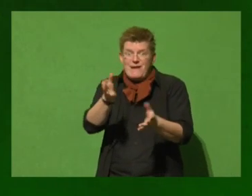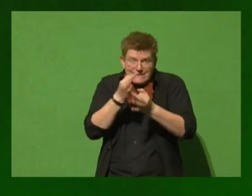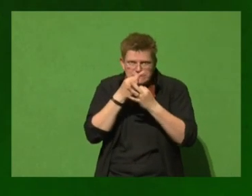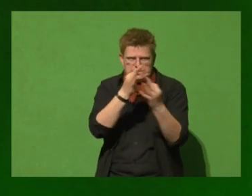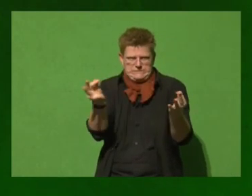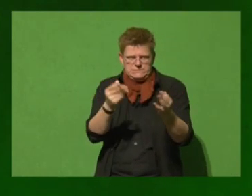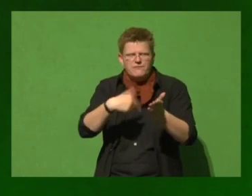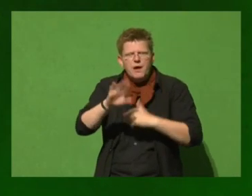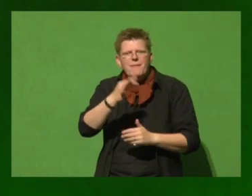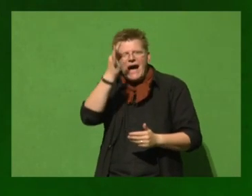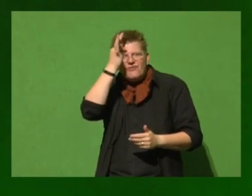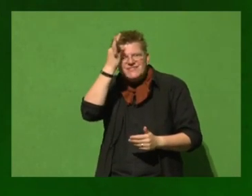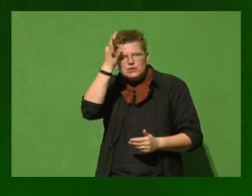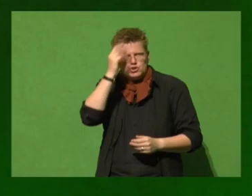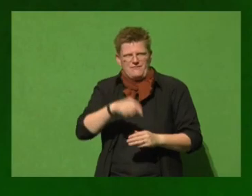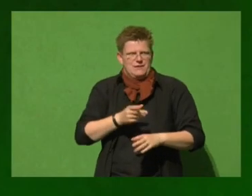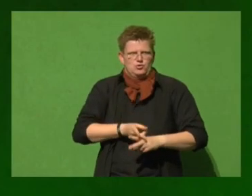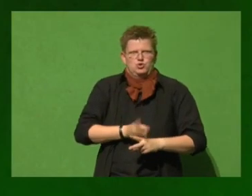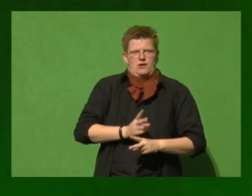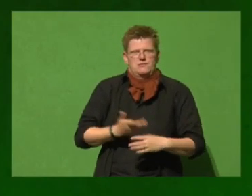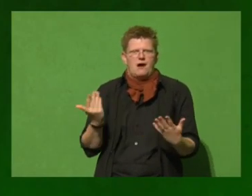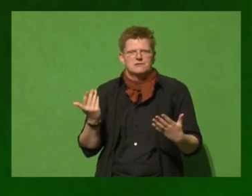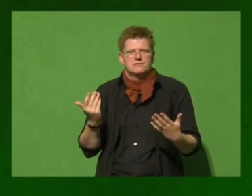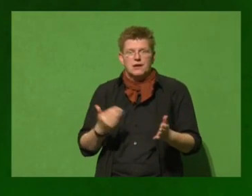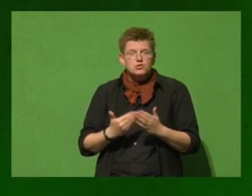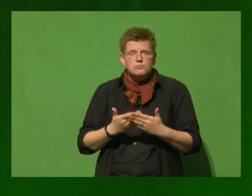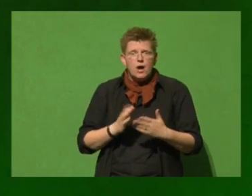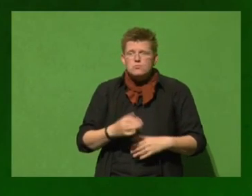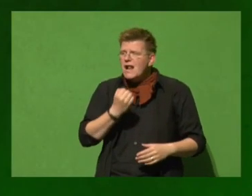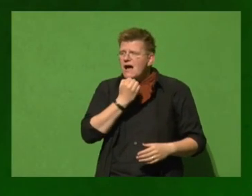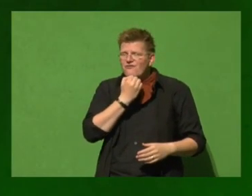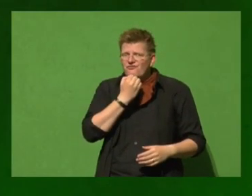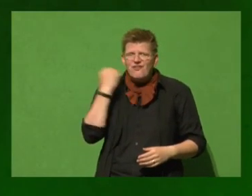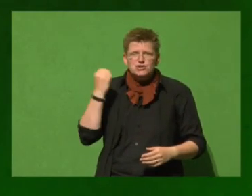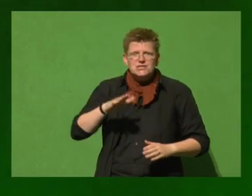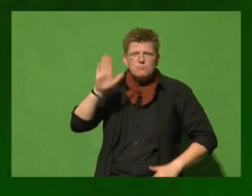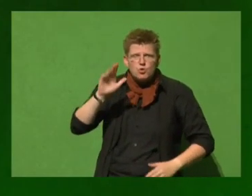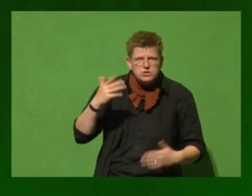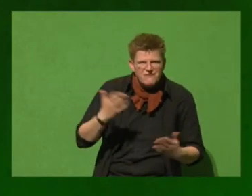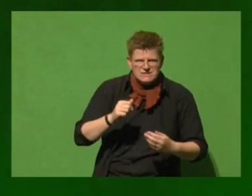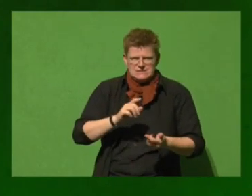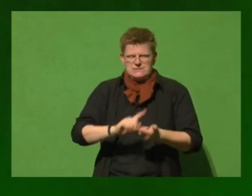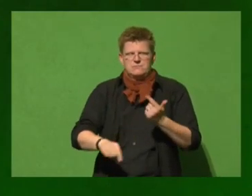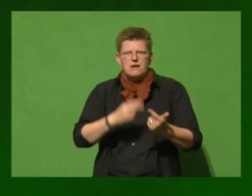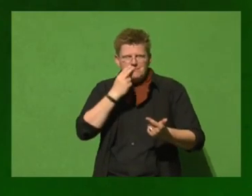wissenschaftlichen Standard der Diskussion, was zum Beispiel Faschismus ist, Nationalsozialismus und